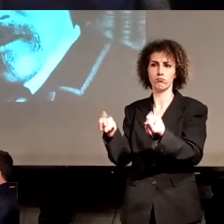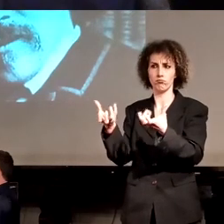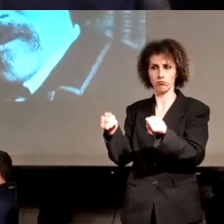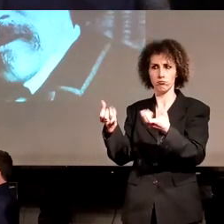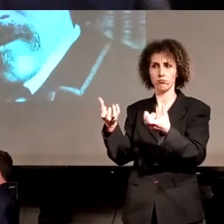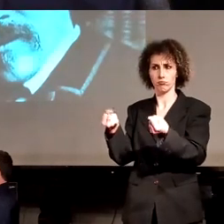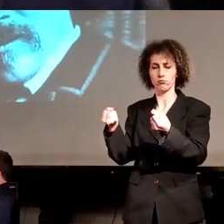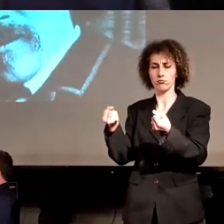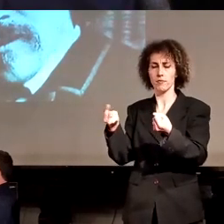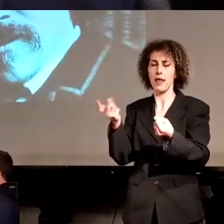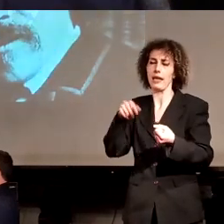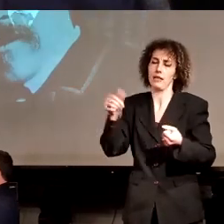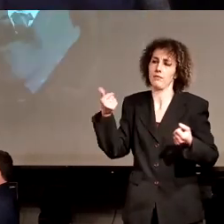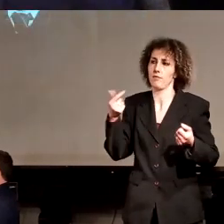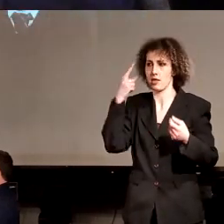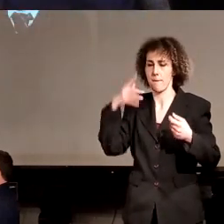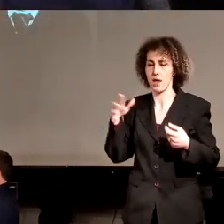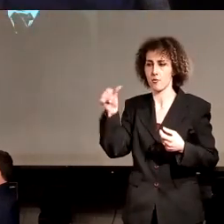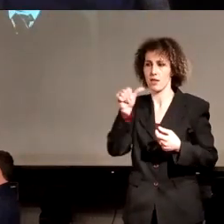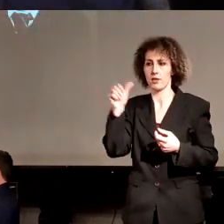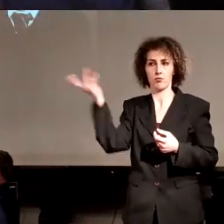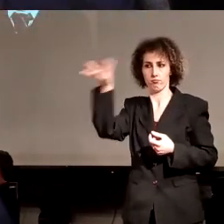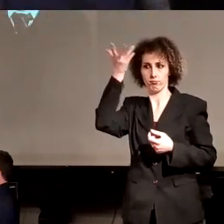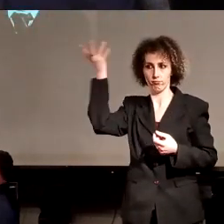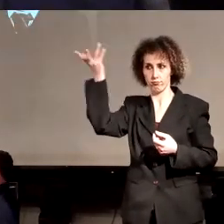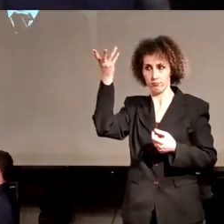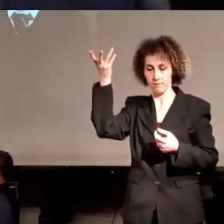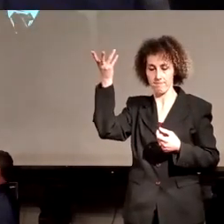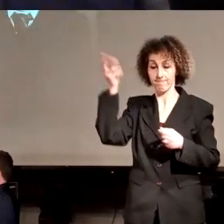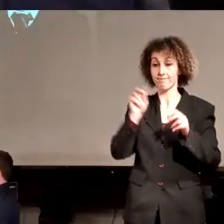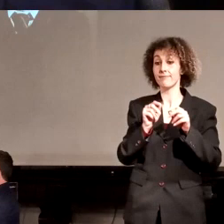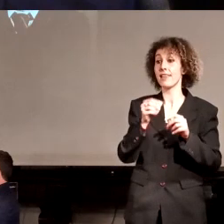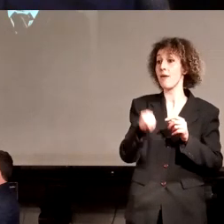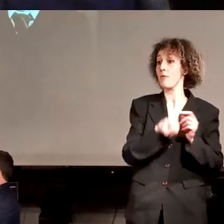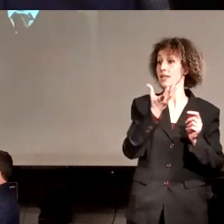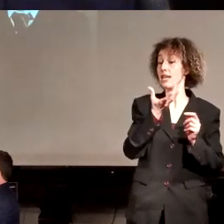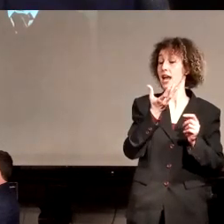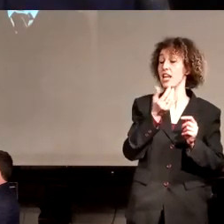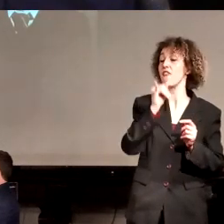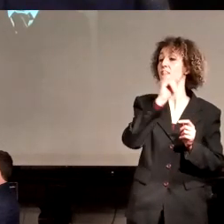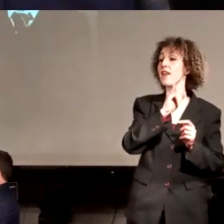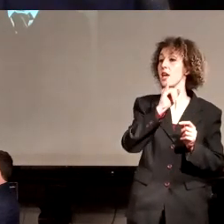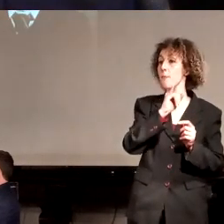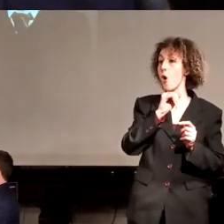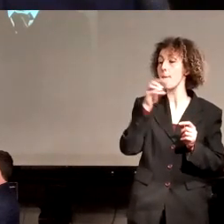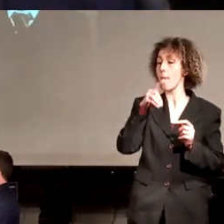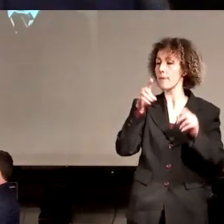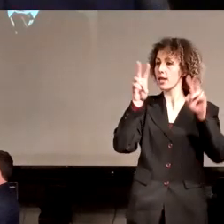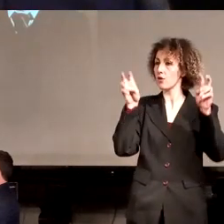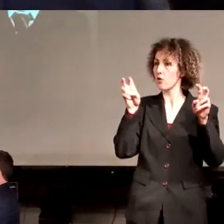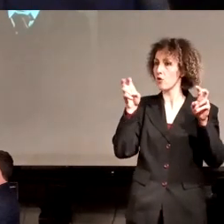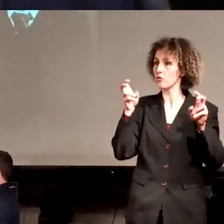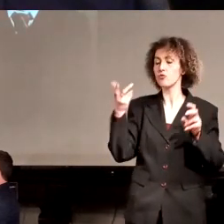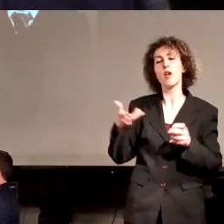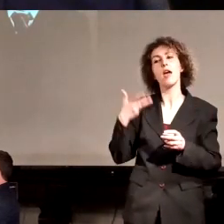un fantasticante per eccellenza questo si chiama l'infermo e pompiere c'era una volta un uomo malato